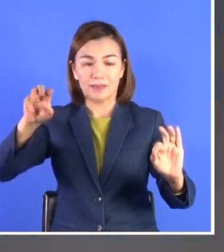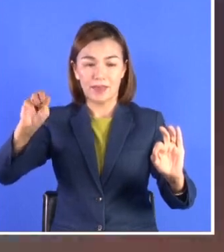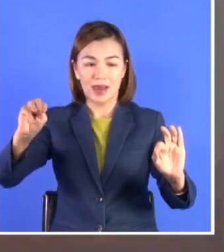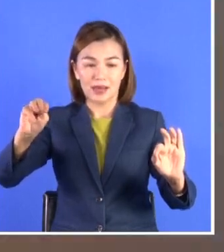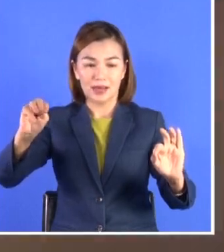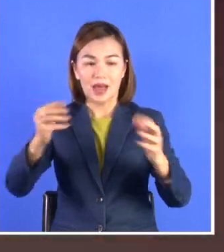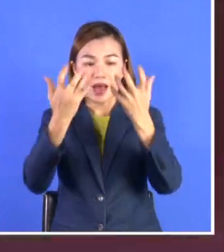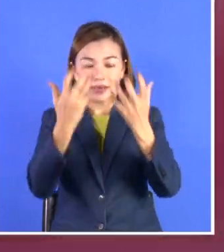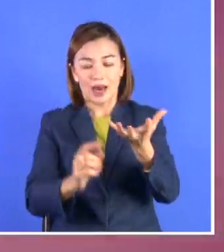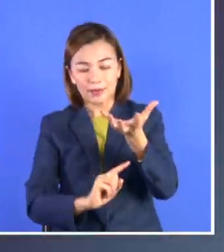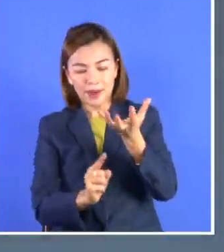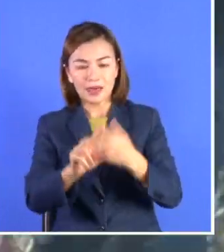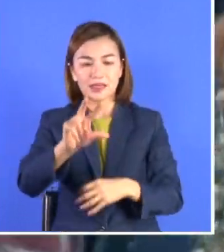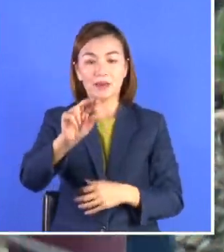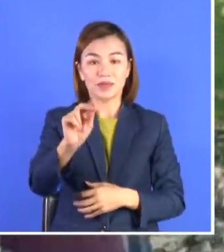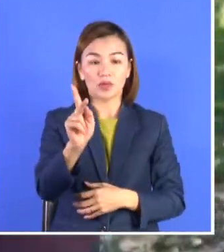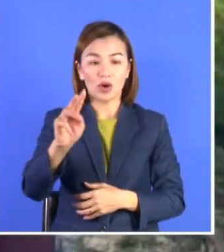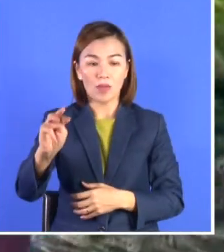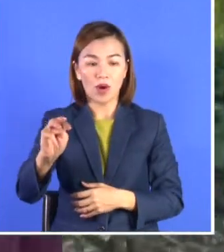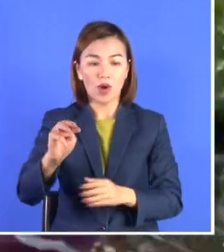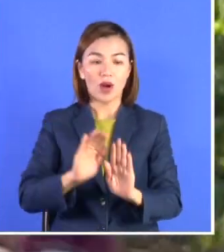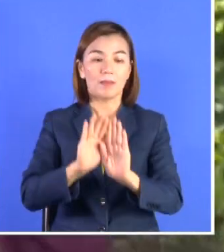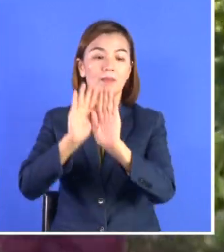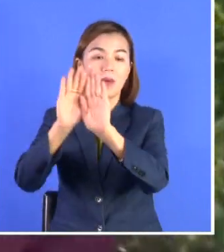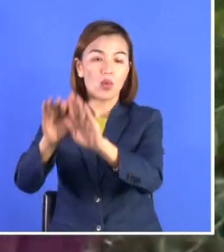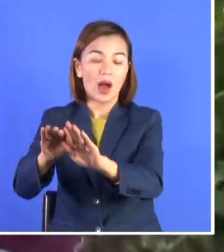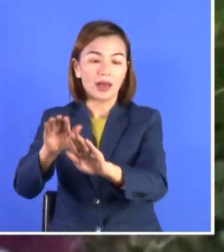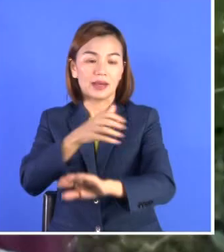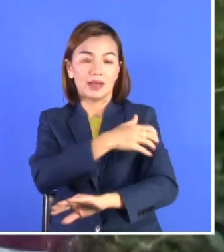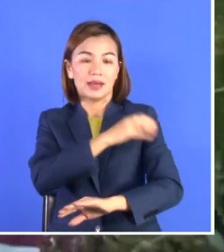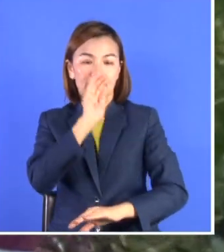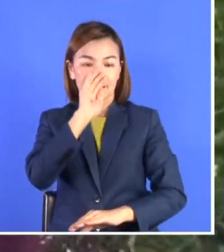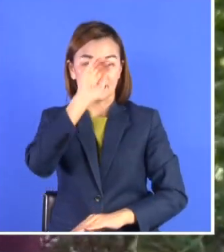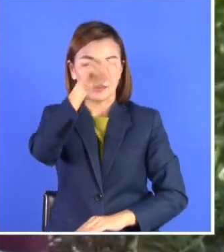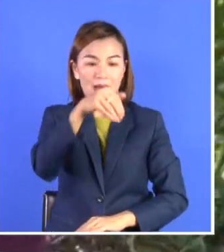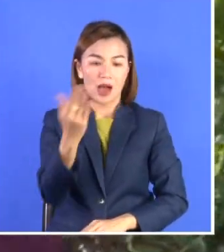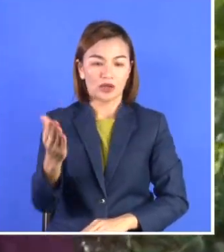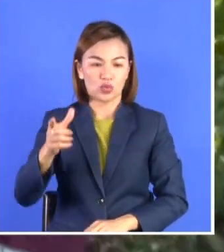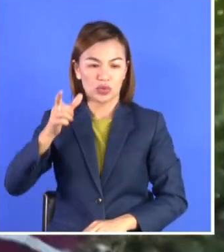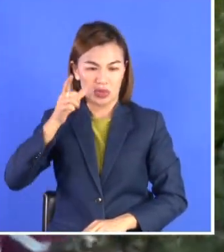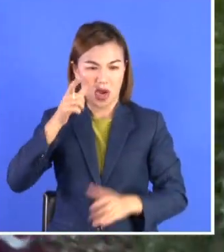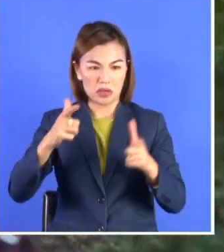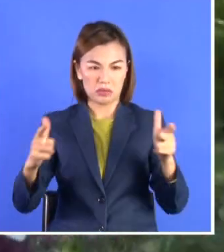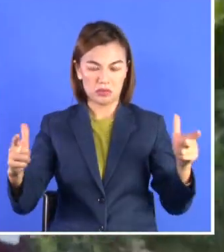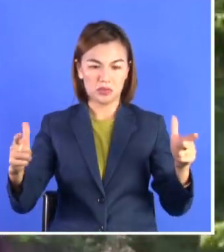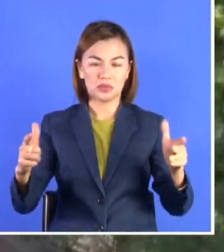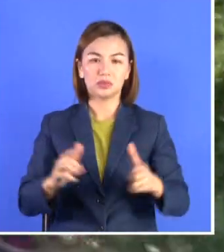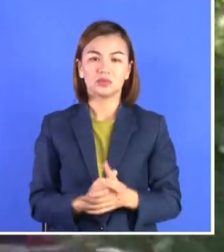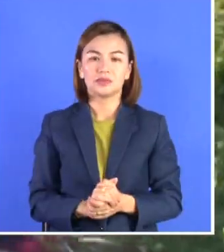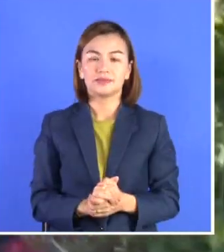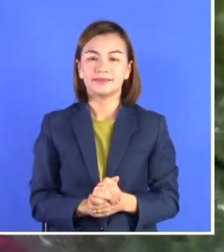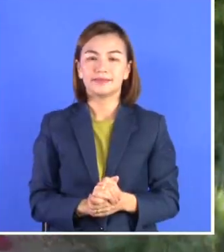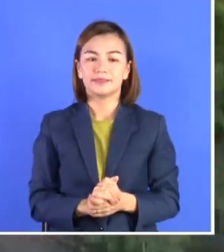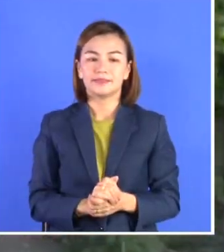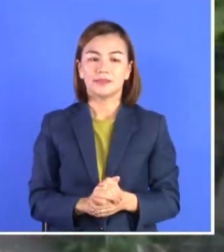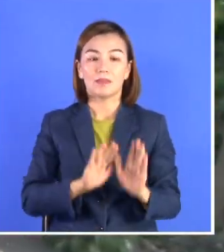กรัมค่ะพอจับได้แล้วเดี๋ยวไปพักไว้ที่เทศบาลก่อนโอ้โอ้นี่ๆตัวใหญ่อยู่นะ ใช้ได้อยู่ ไปพักที่เทศ